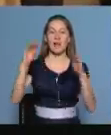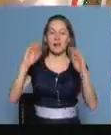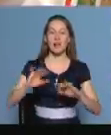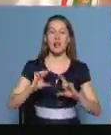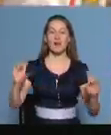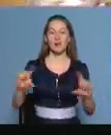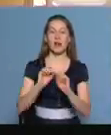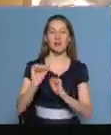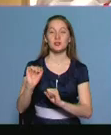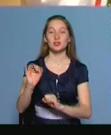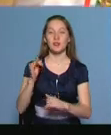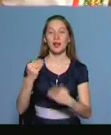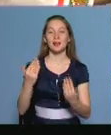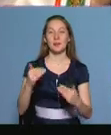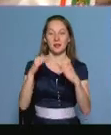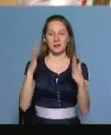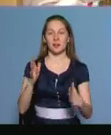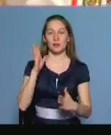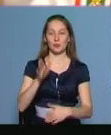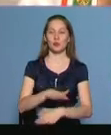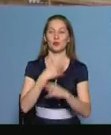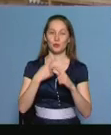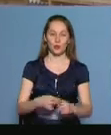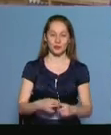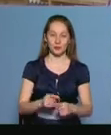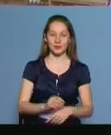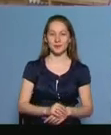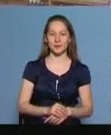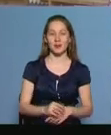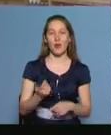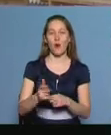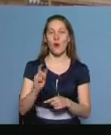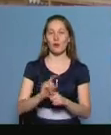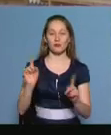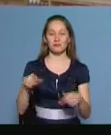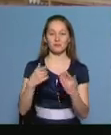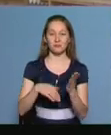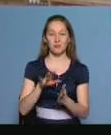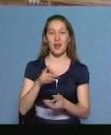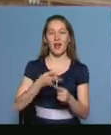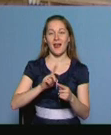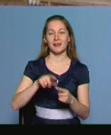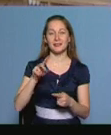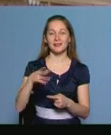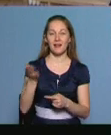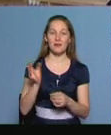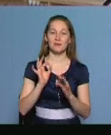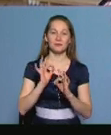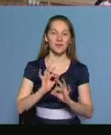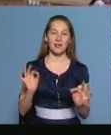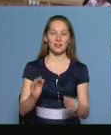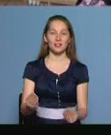фундамент. Теперь здание точно простоит не один десяток лет. Очень обновился. Смотрите, вот этот зал прекрасный,